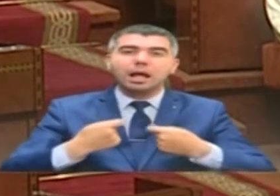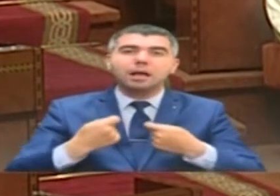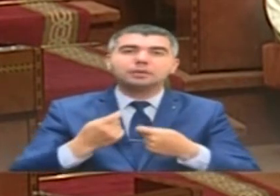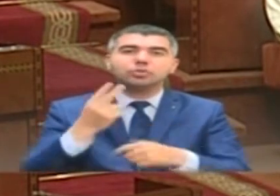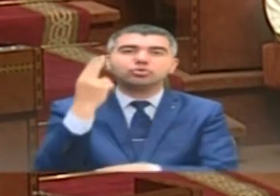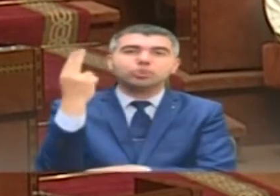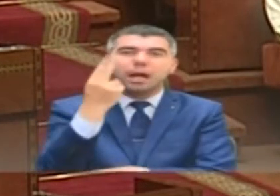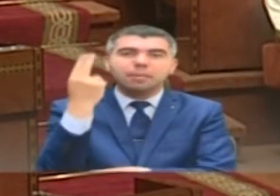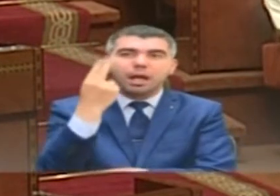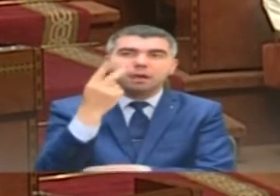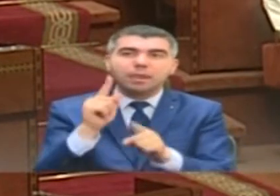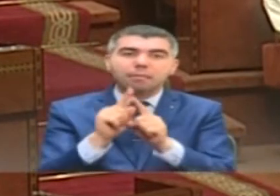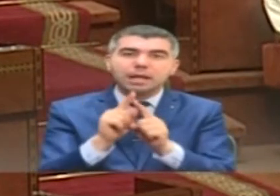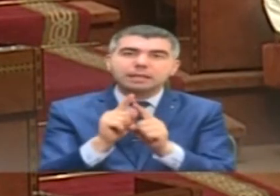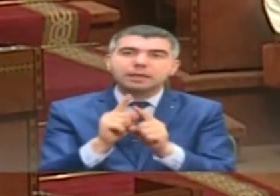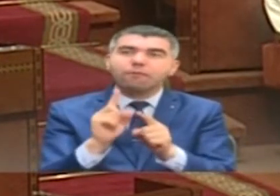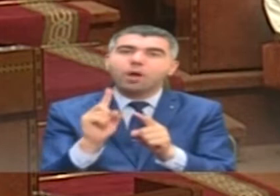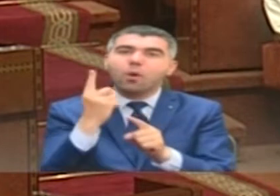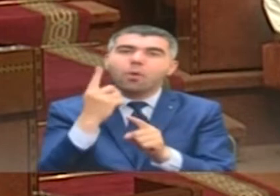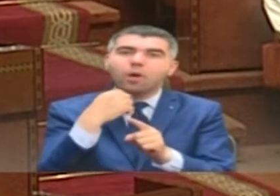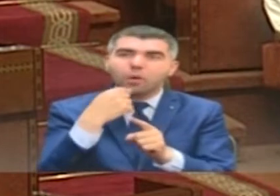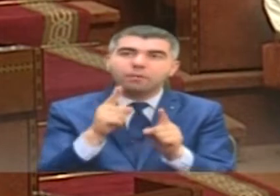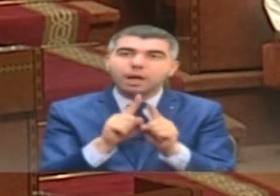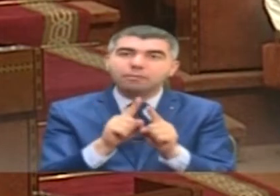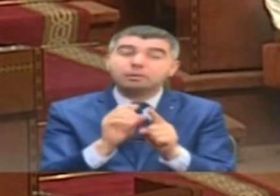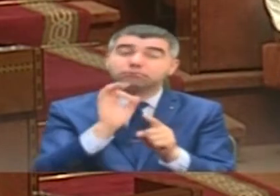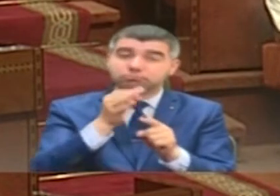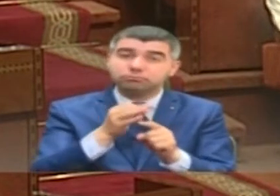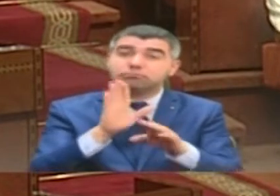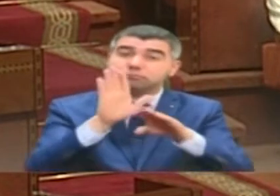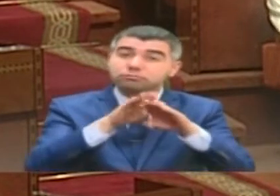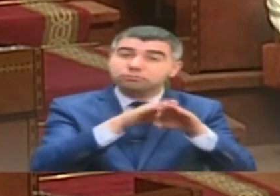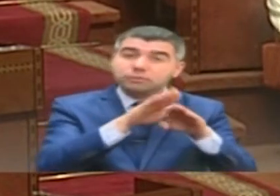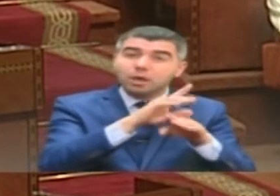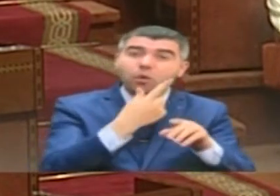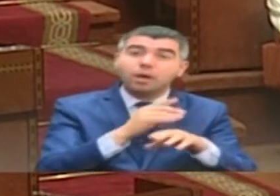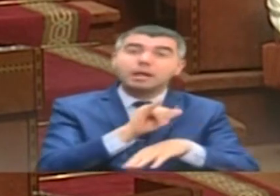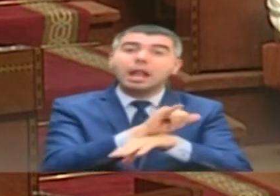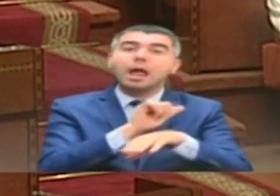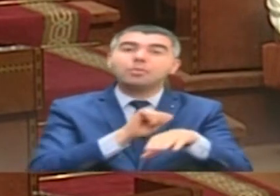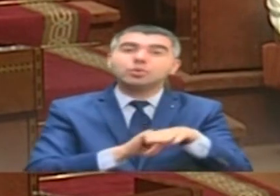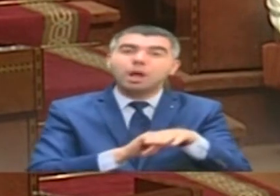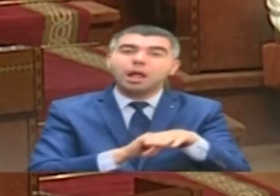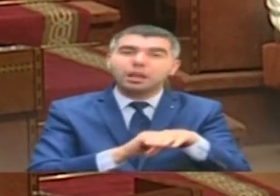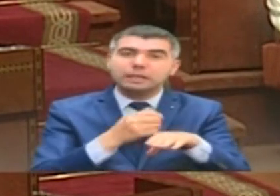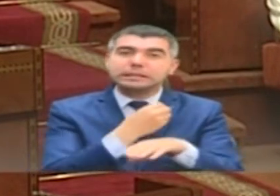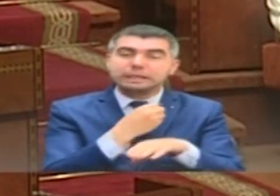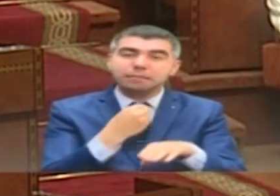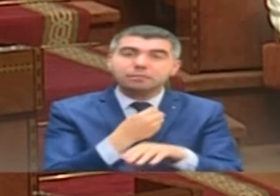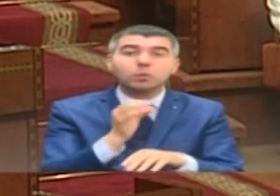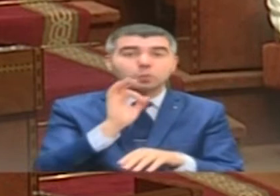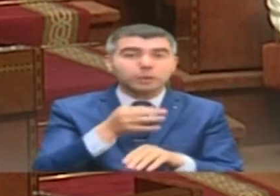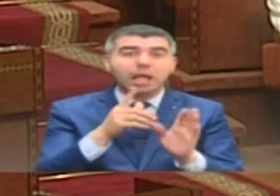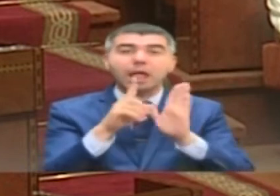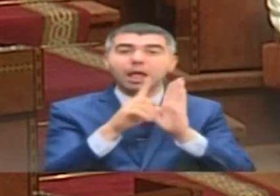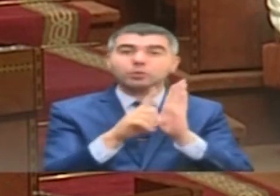اثناء العمليه ديال التسجيل يحسوا الطلبه انه عندهم الحق في التغطيه الصحيه. كانت دارت واحد العمليه ديال الربط